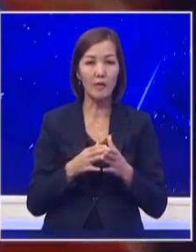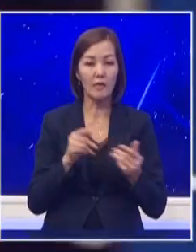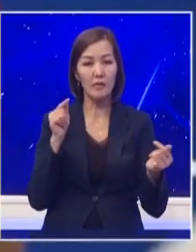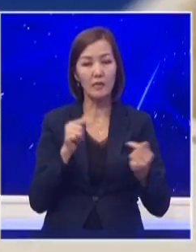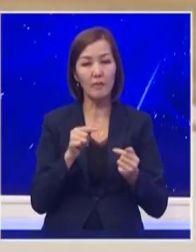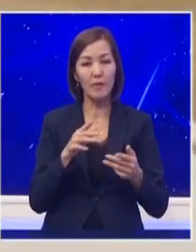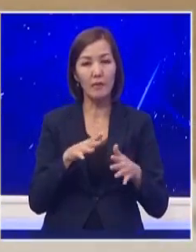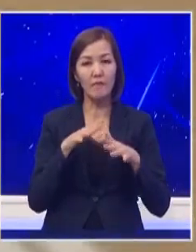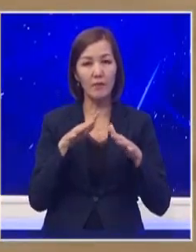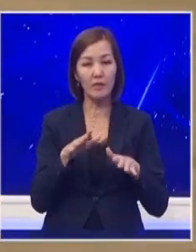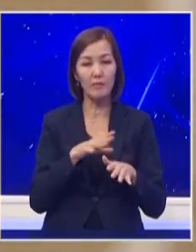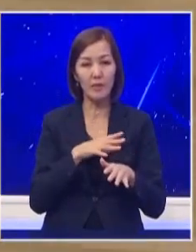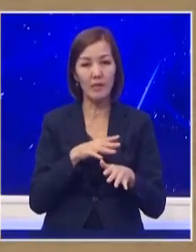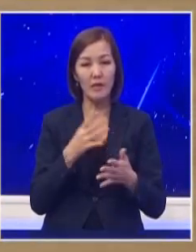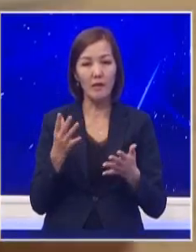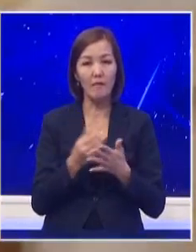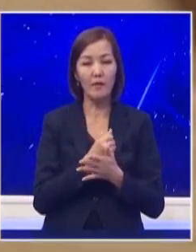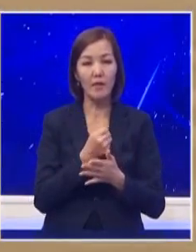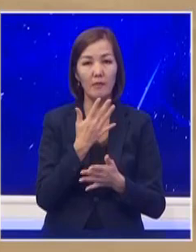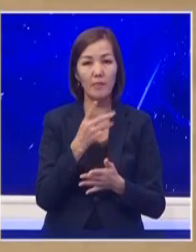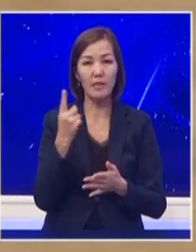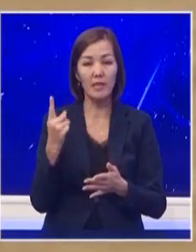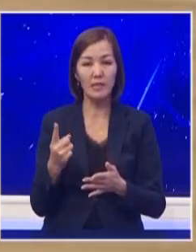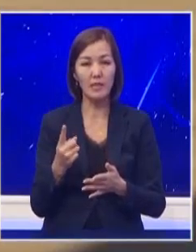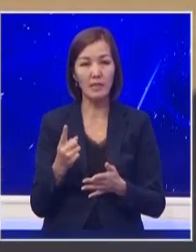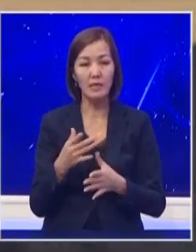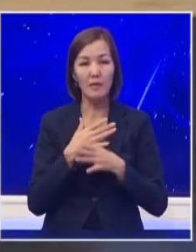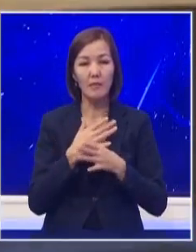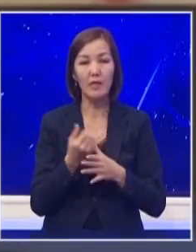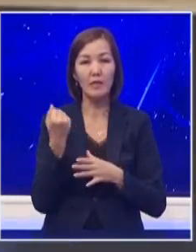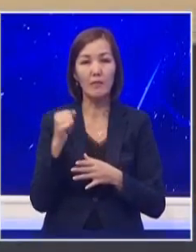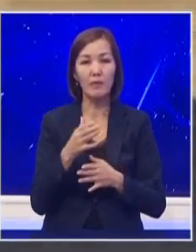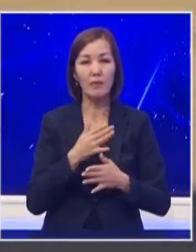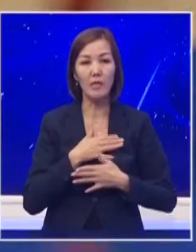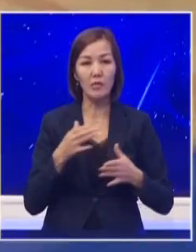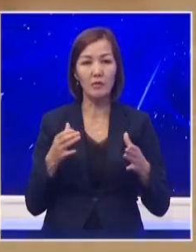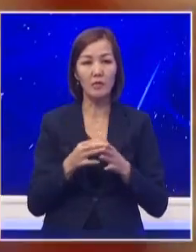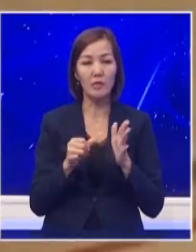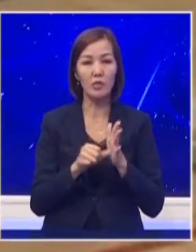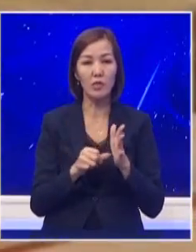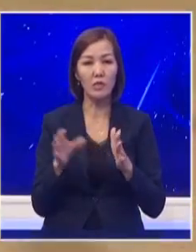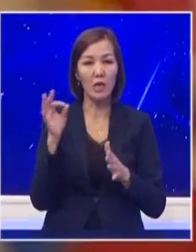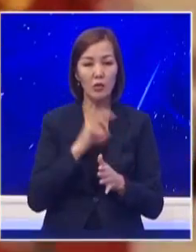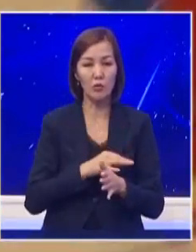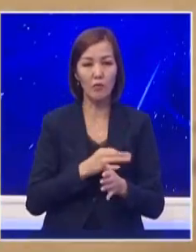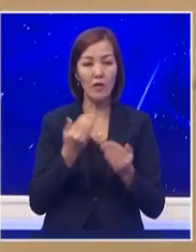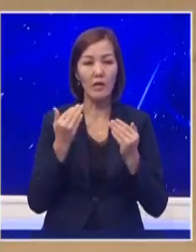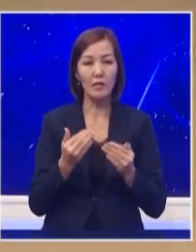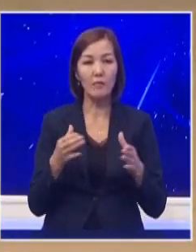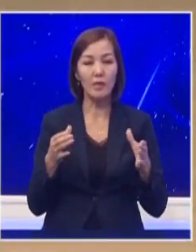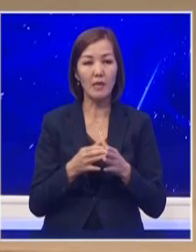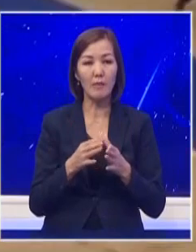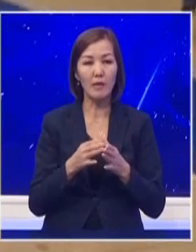соперников казахстанский футболисты выиграли со счетом 5:1 Благодаря этой Победе наша сборная набрала шесть очков и теперь положение